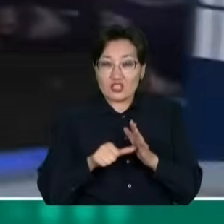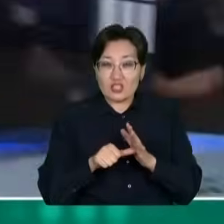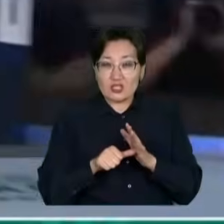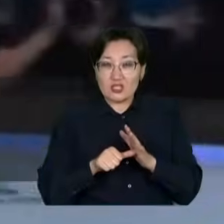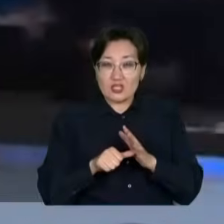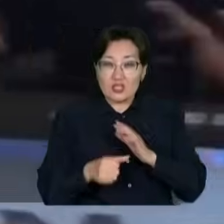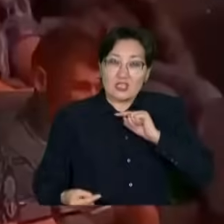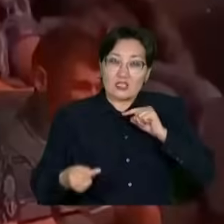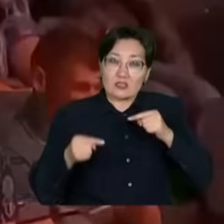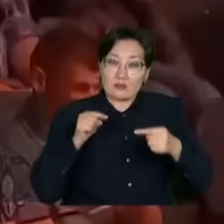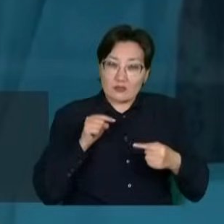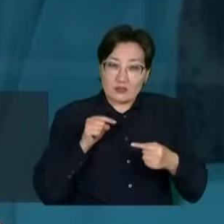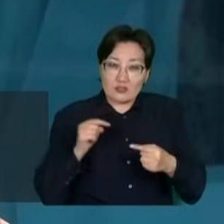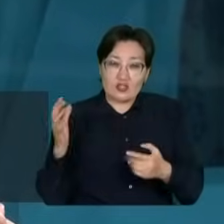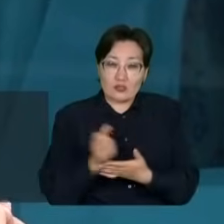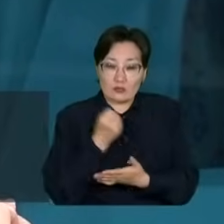жекпе-жек.